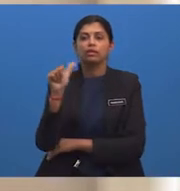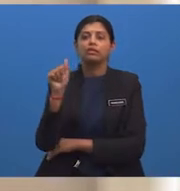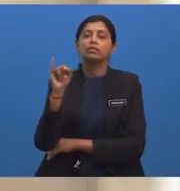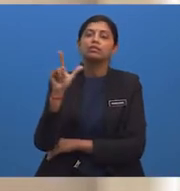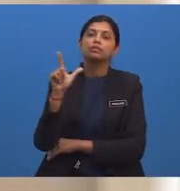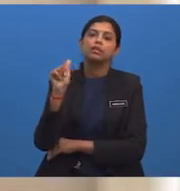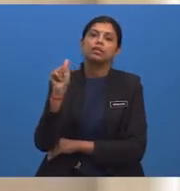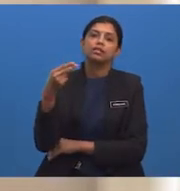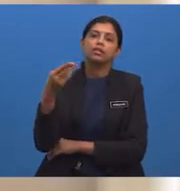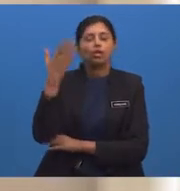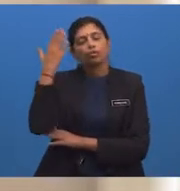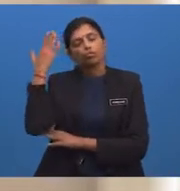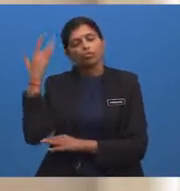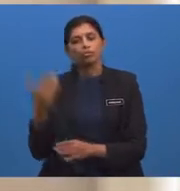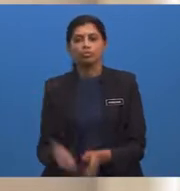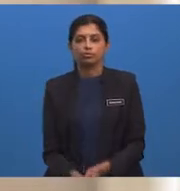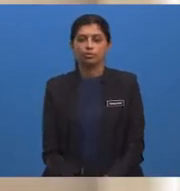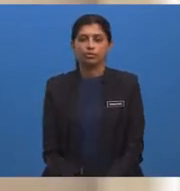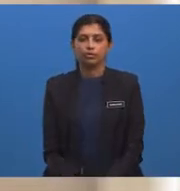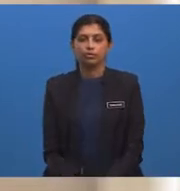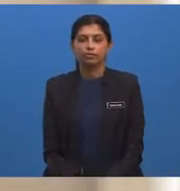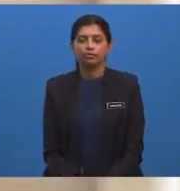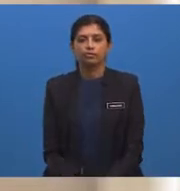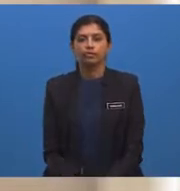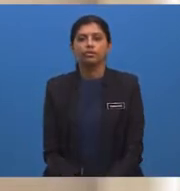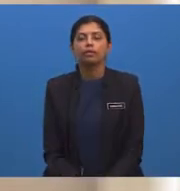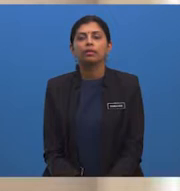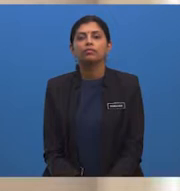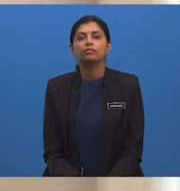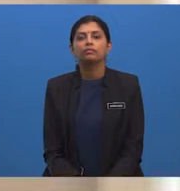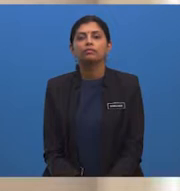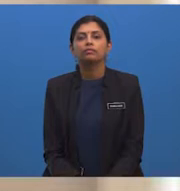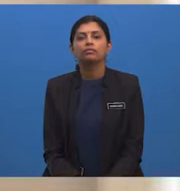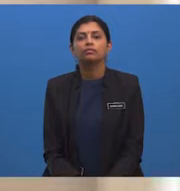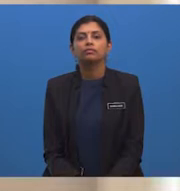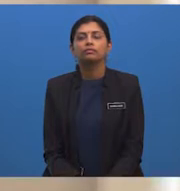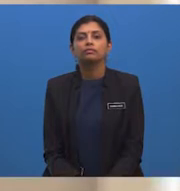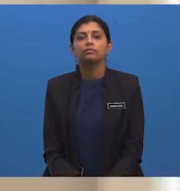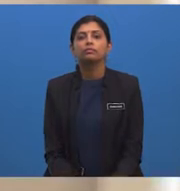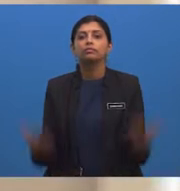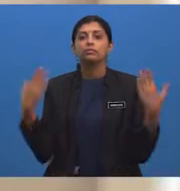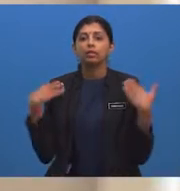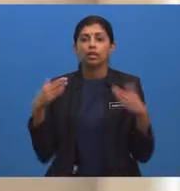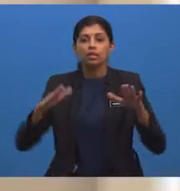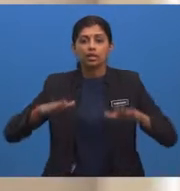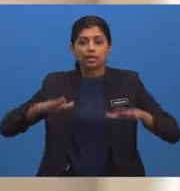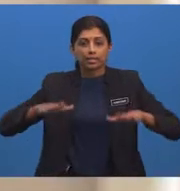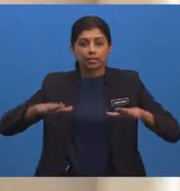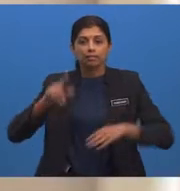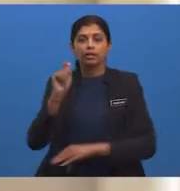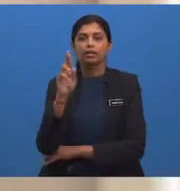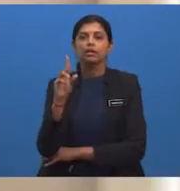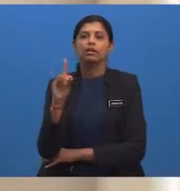dapat memupuk rasa bangga dengan identiti bangsa kita sendiri dan mewujudkan keseimbangan